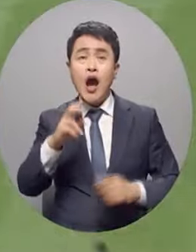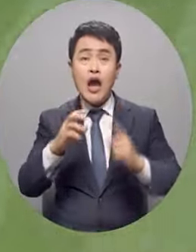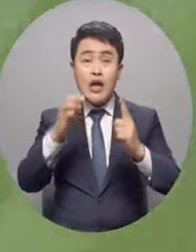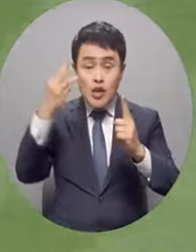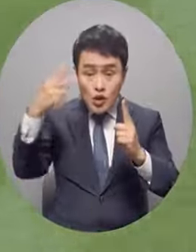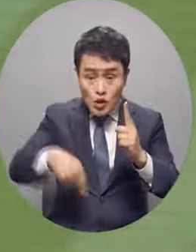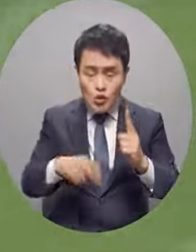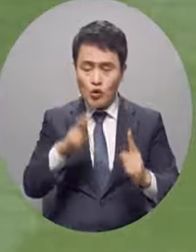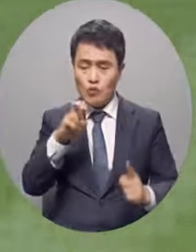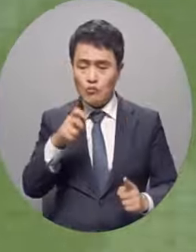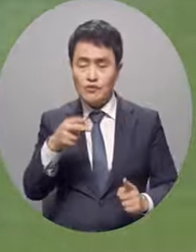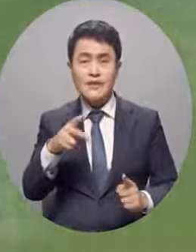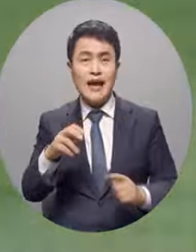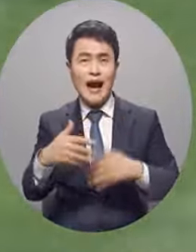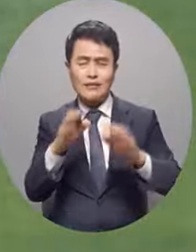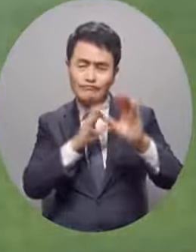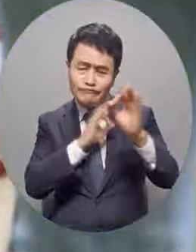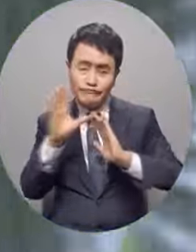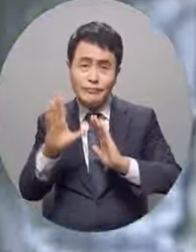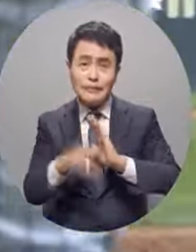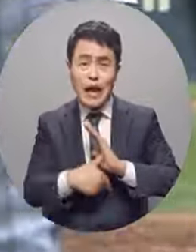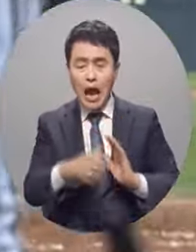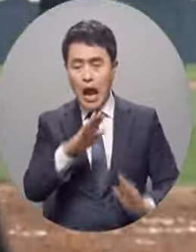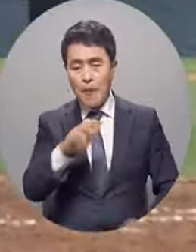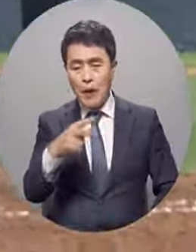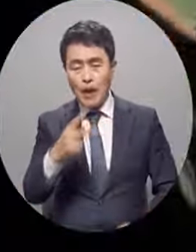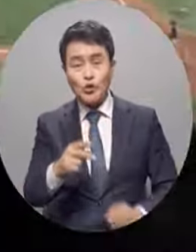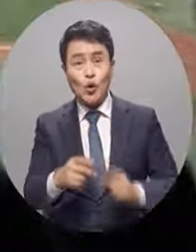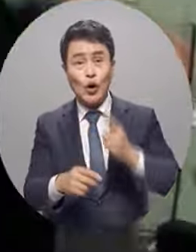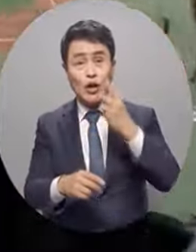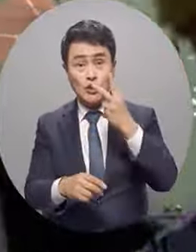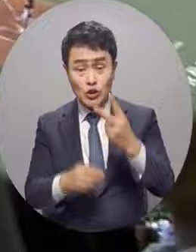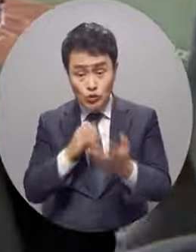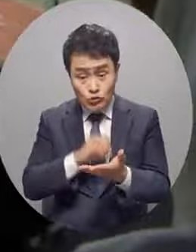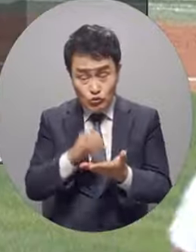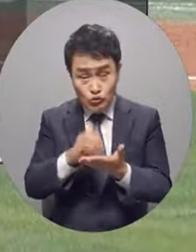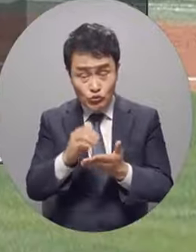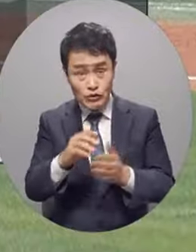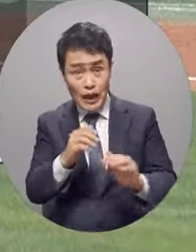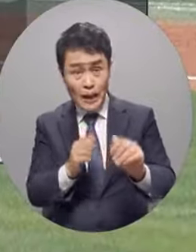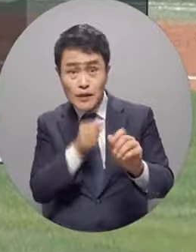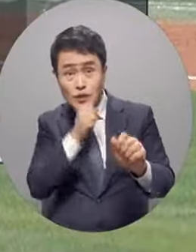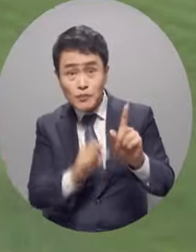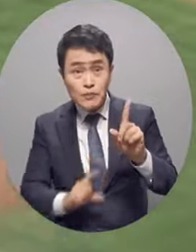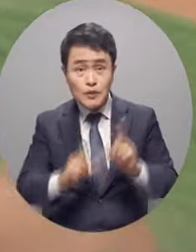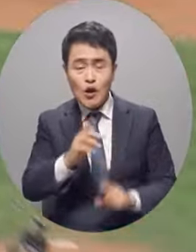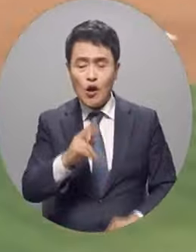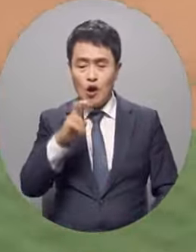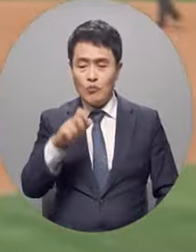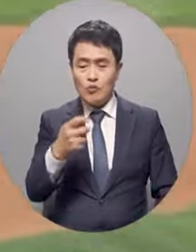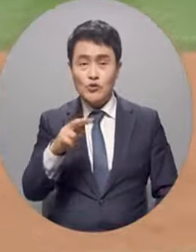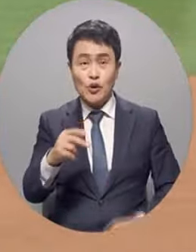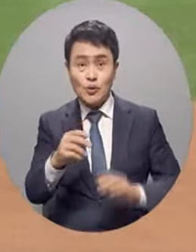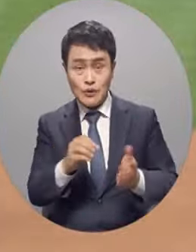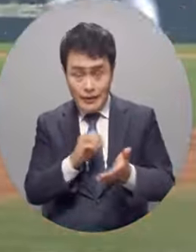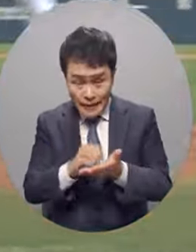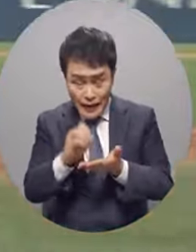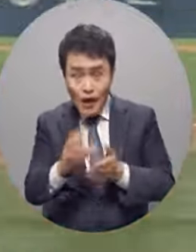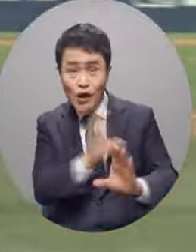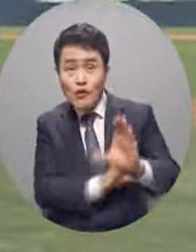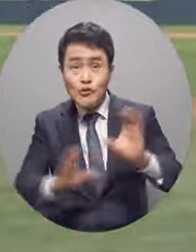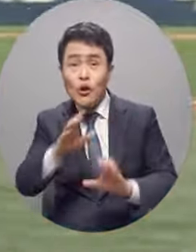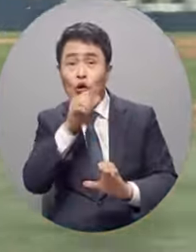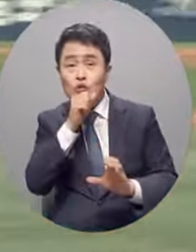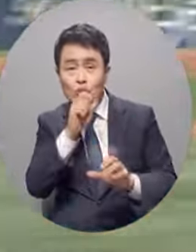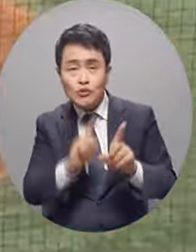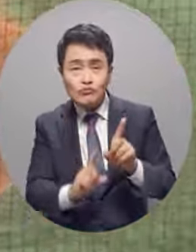실책을 틈타 박동원의 2루타로 경기를 뒤집었습니다. 문성주의 안타까지 나오면서 한 점 더